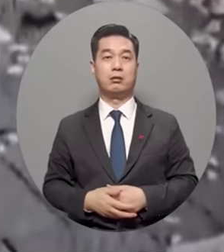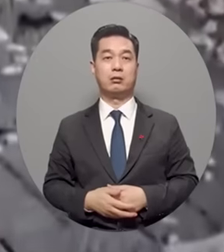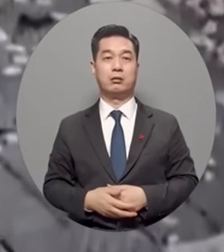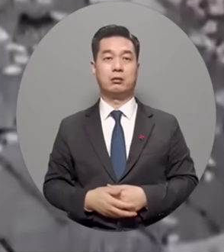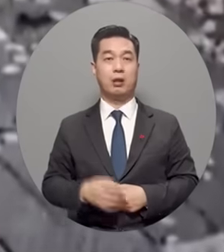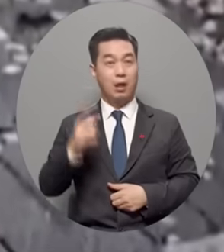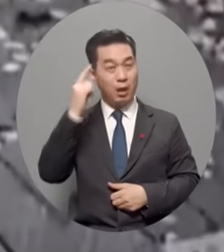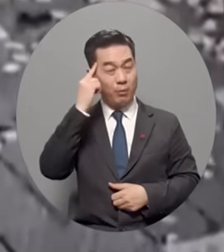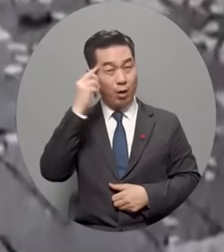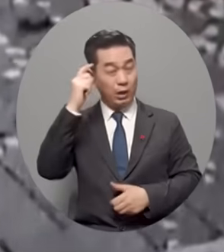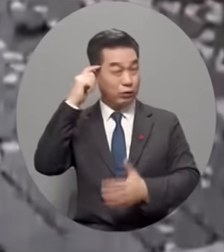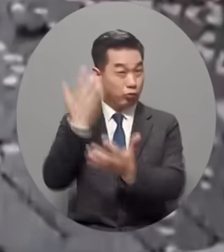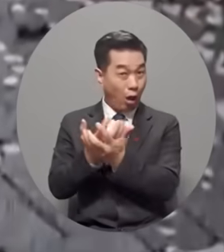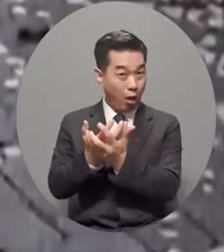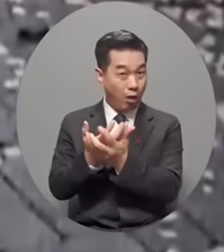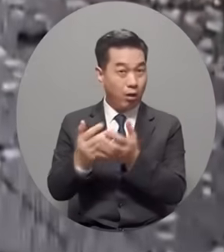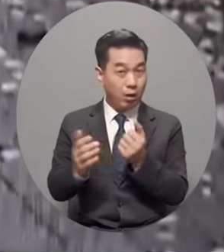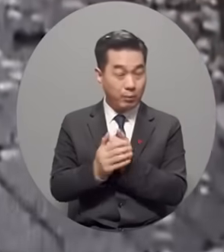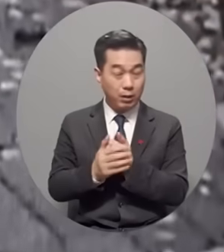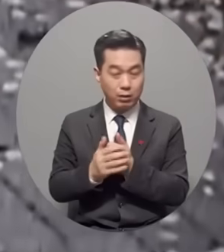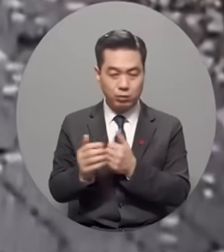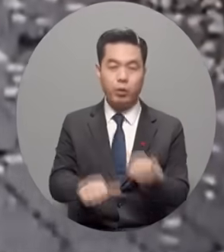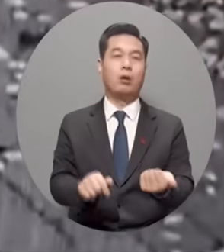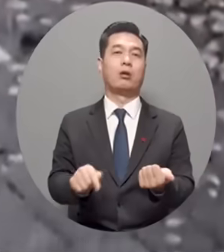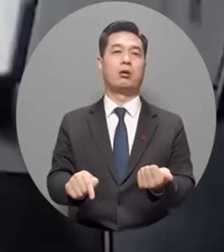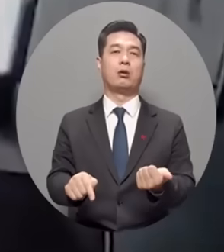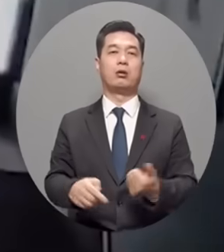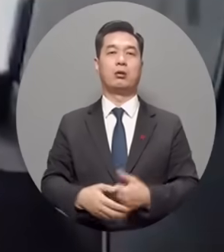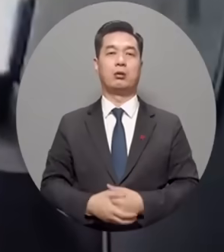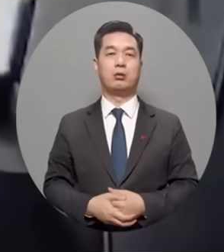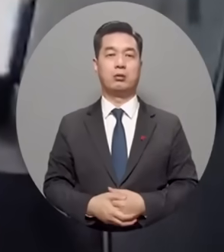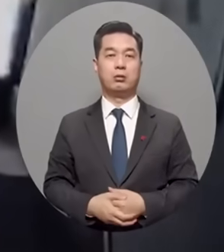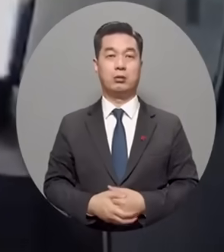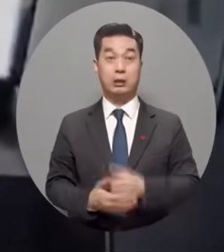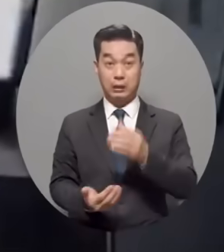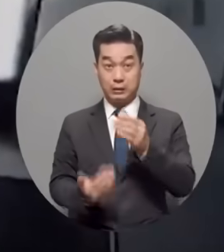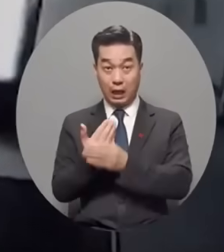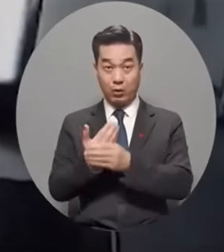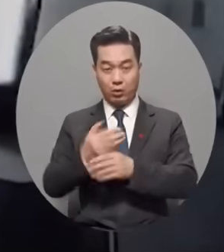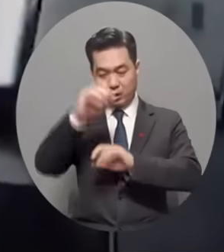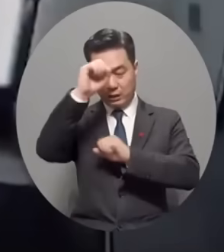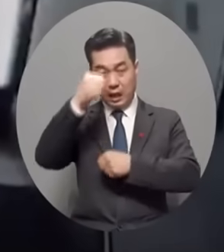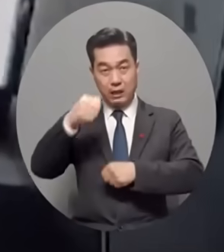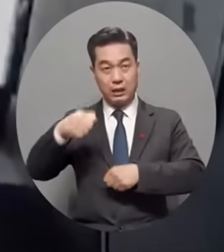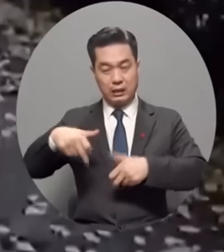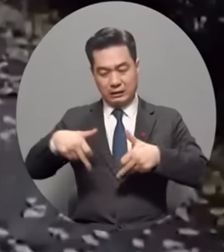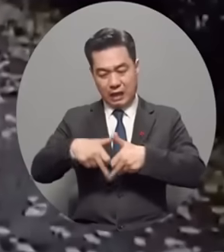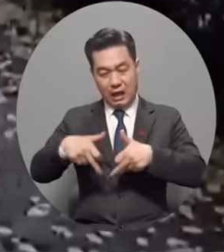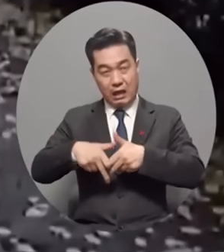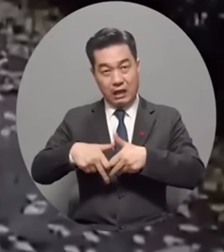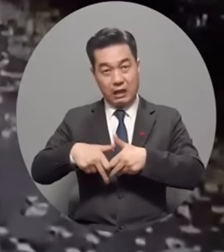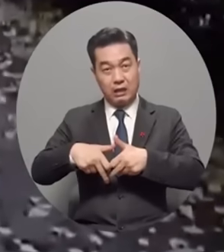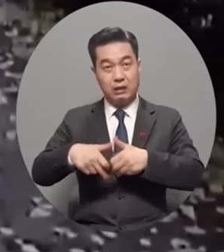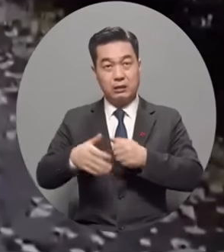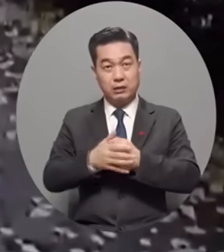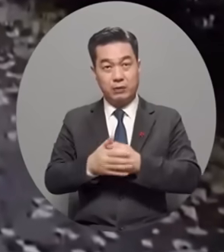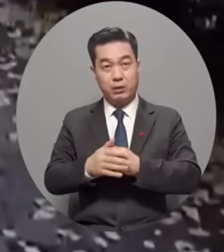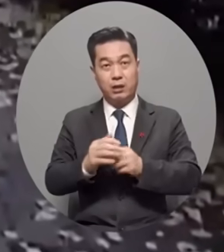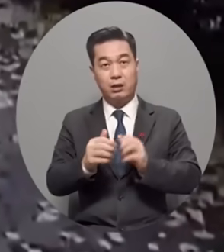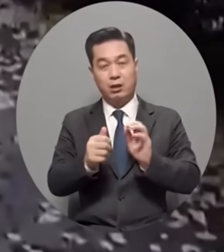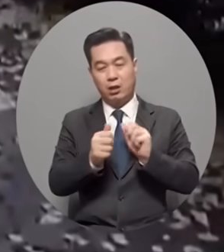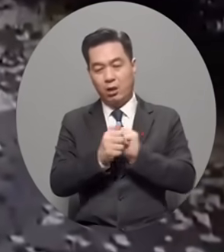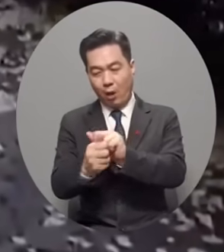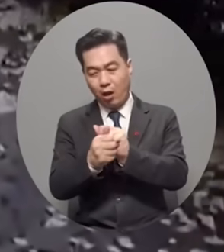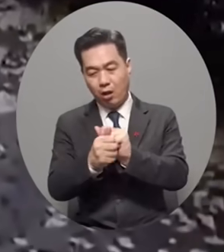머리에 충격을 받은 여성은 끝내 숨졌습니다. 사고로 두 다리에 장애가 있던 상황에서 열리는 문의 힘을